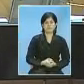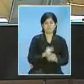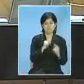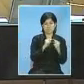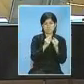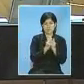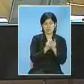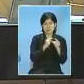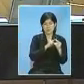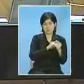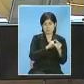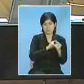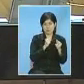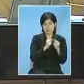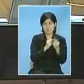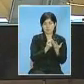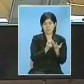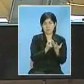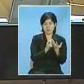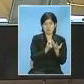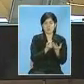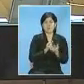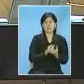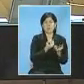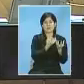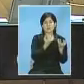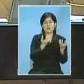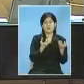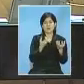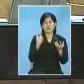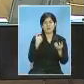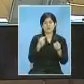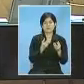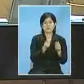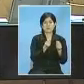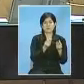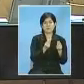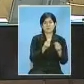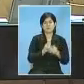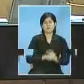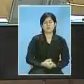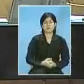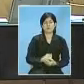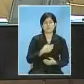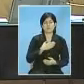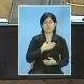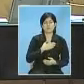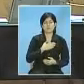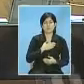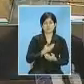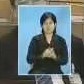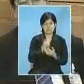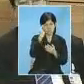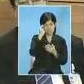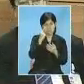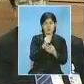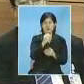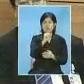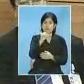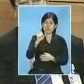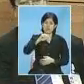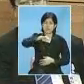อสังหาริมทรัพย์เพื่อกิจการขนส่งมวลชนนะครับฉบับนี้ผมคิดว่าสภาแห่งนี้คงจะต้องเห็น